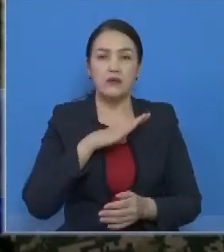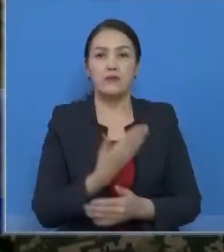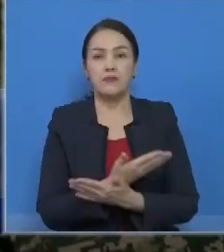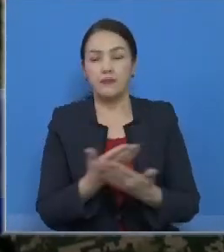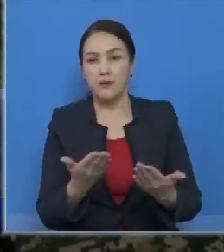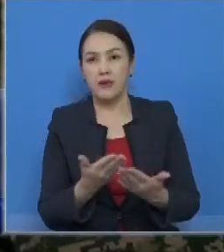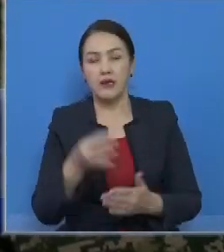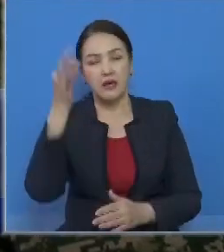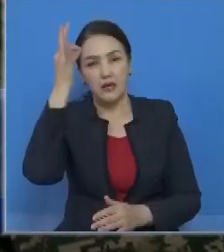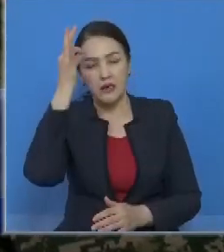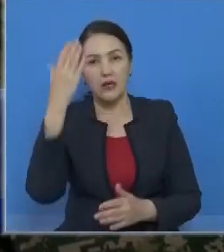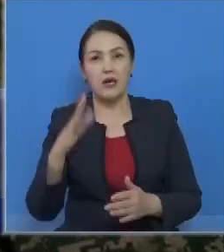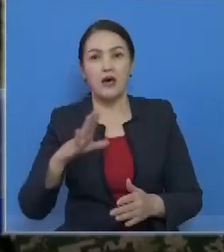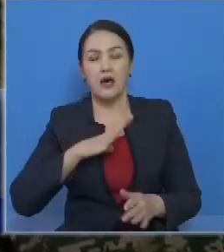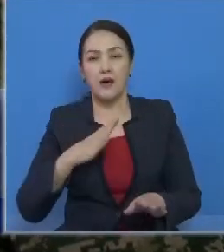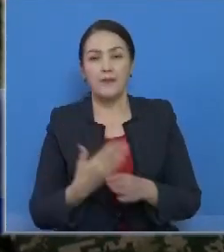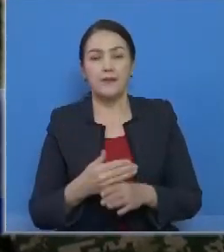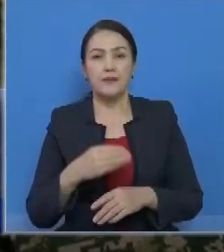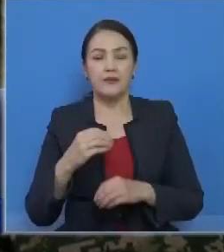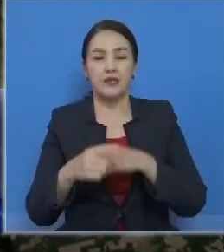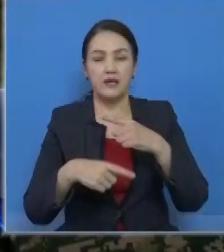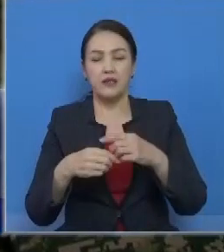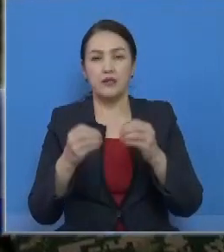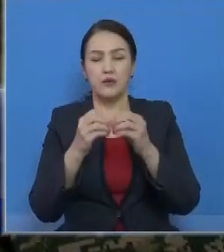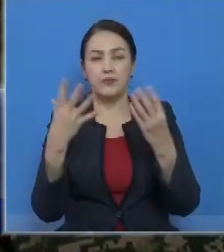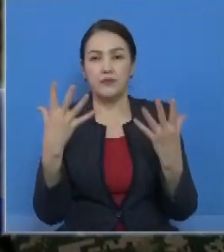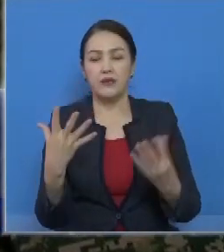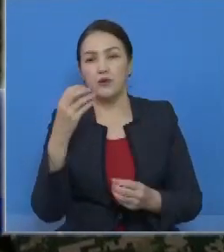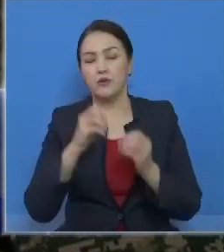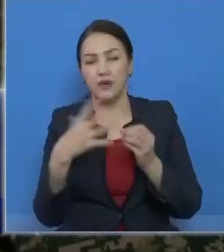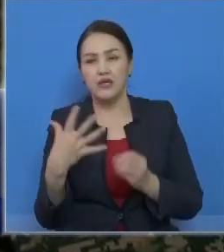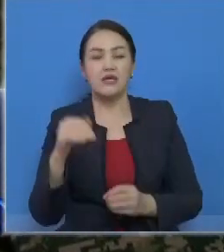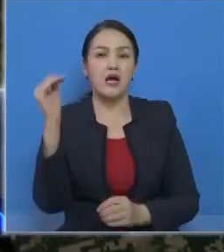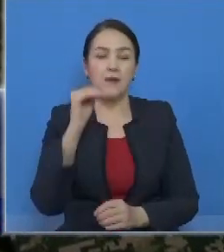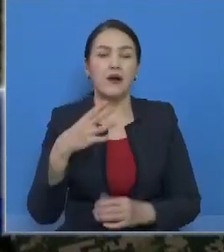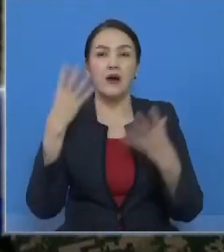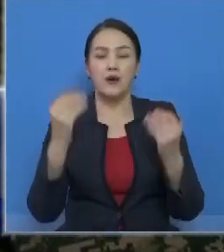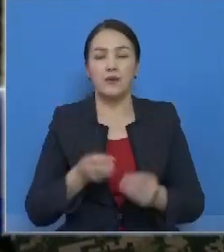Олардың да еске алып, ертең 15-ші ақпан күні өзіміздің ескерткішке барып,